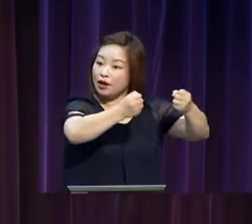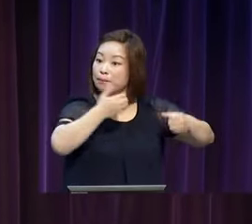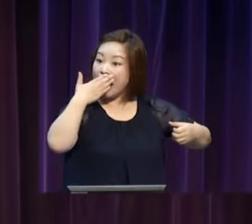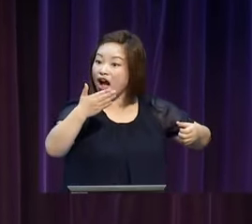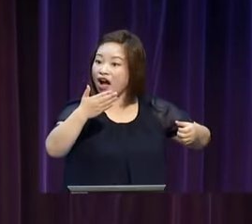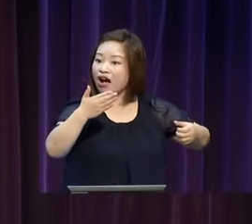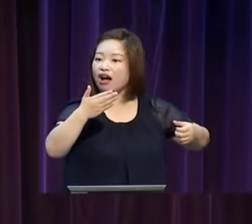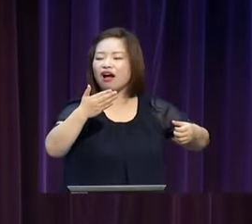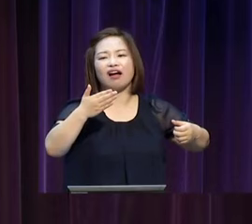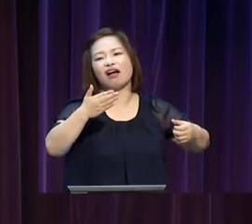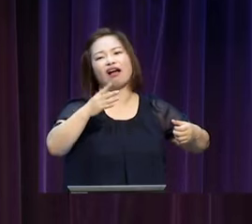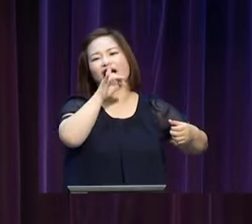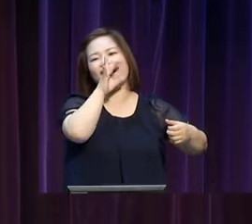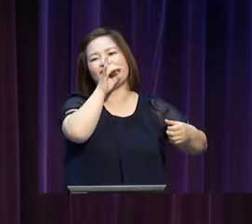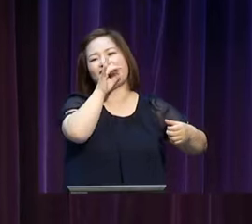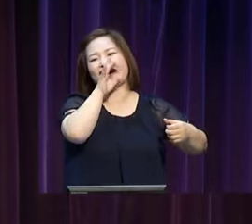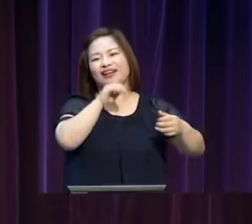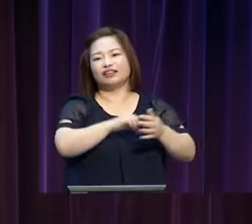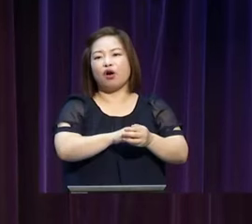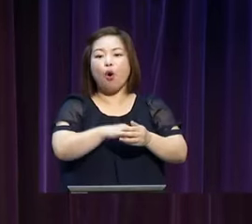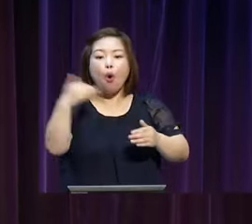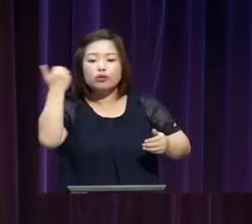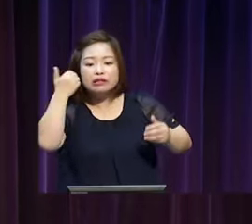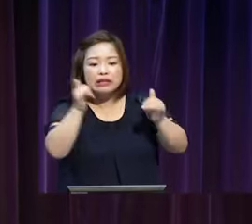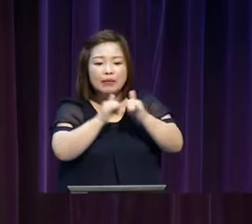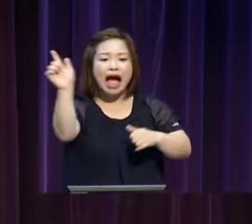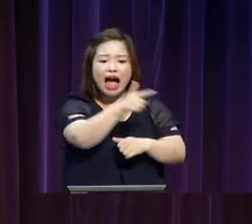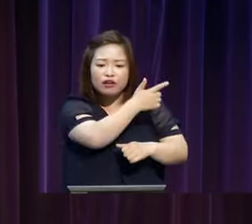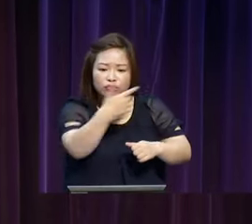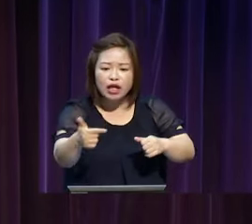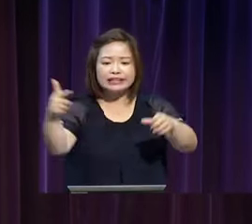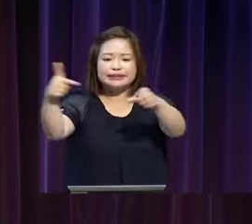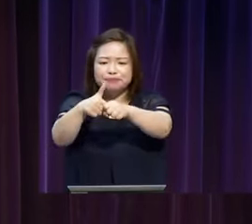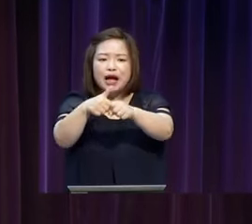예, 많이 타는 사람은요, 하루에 두 번씩, 세 번씩도 넣어야 돼요.